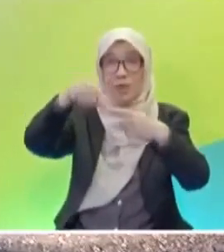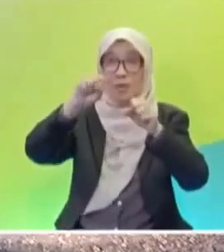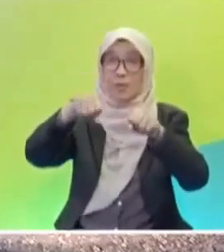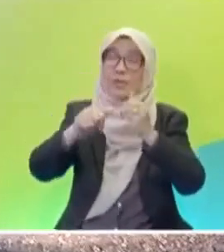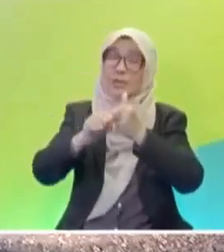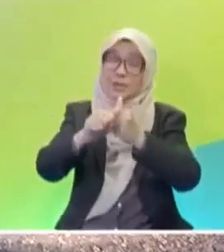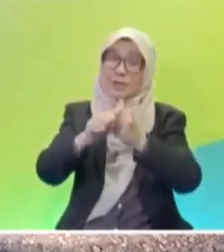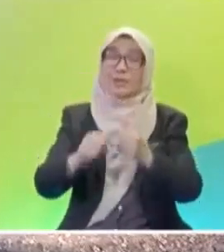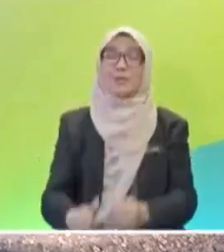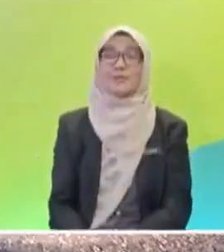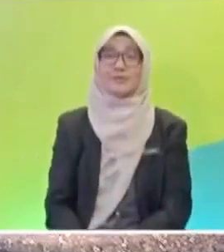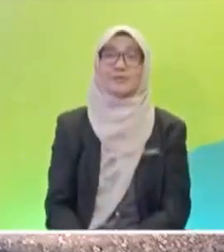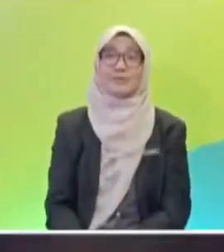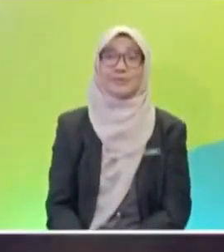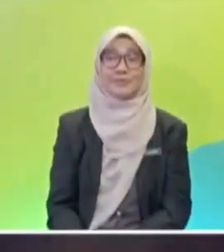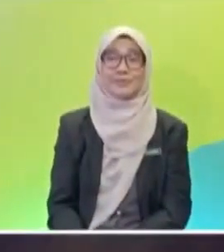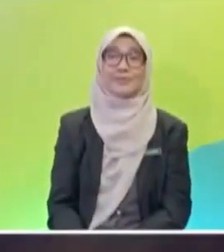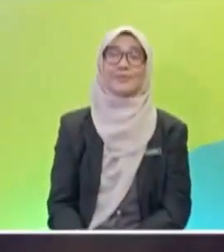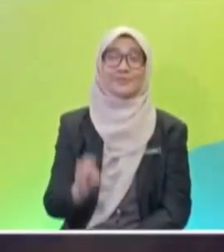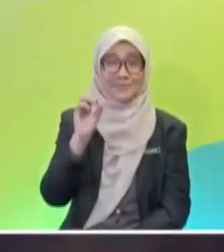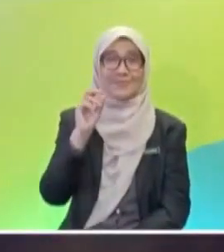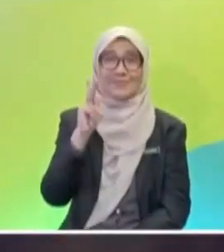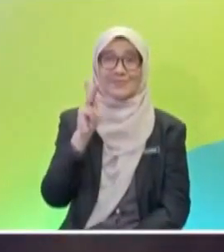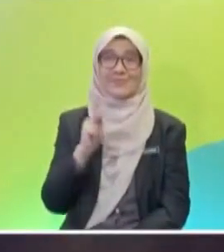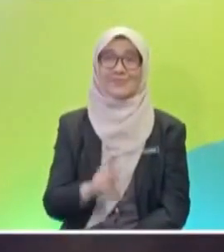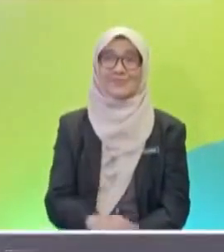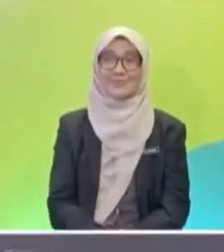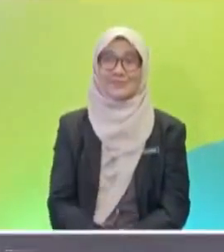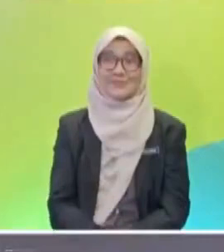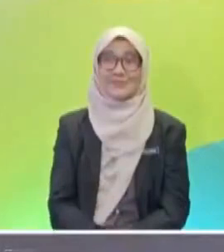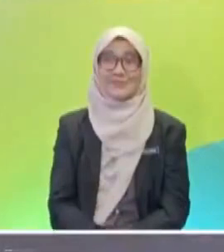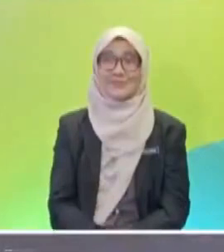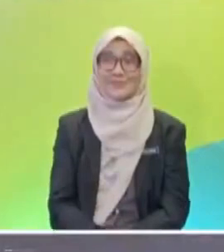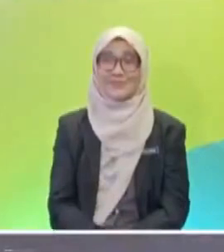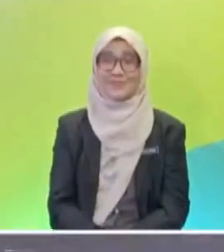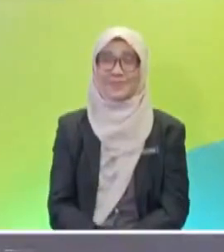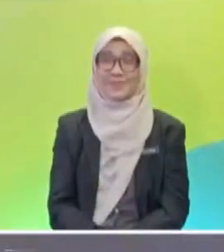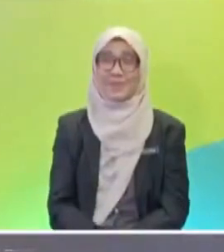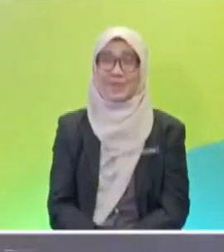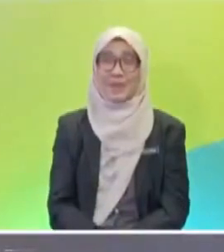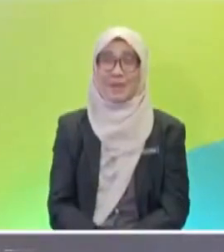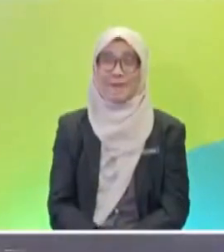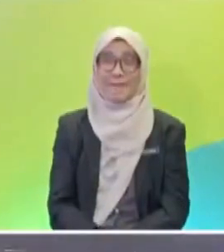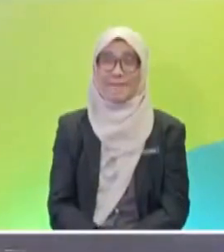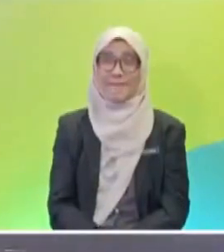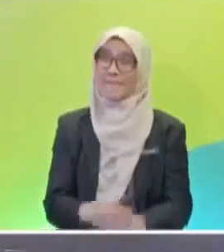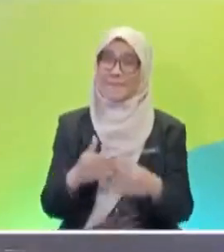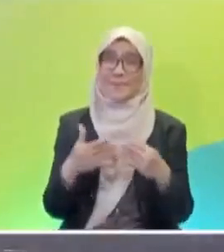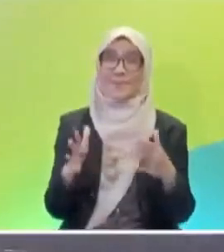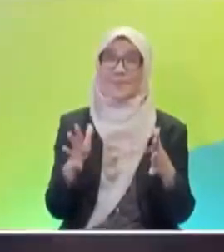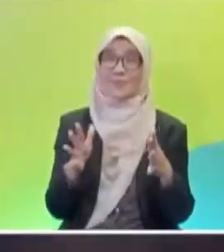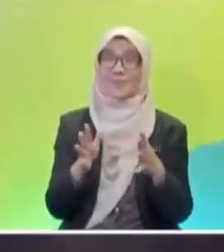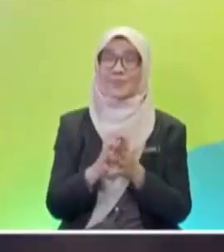Baiklah saya akan coba sampaikan di sini Oke jadi Sudah Hanif